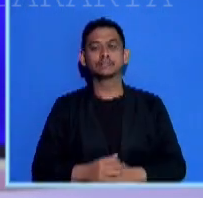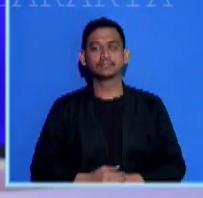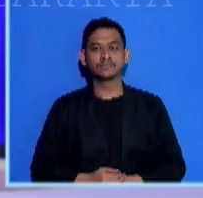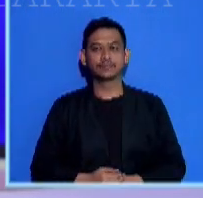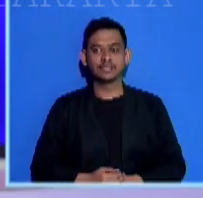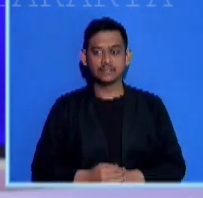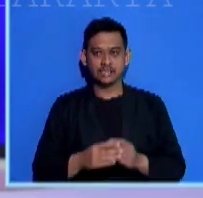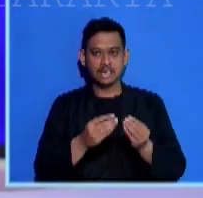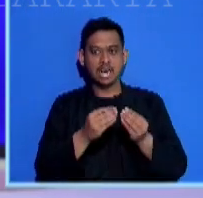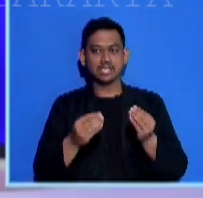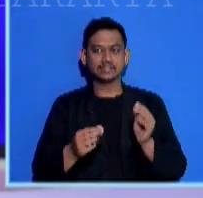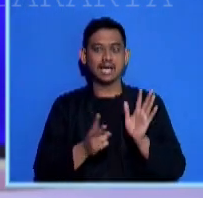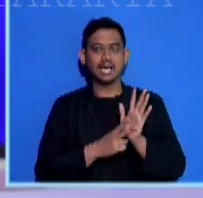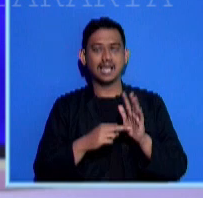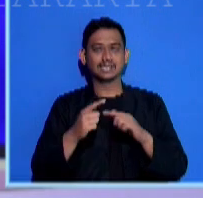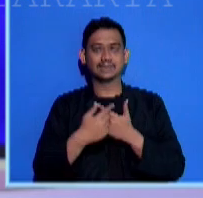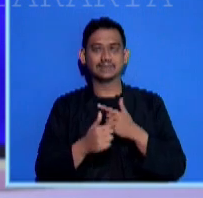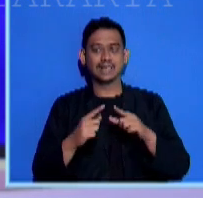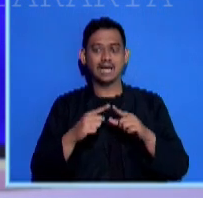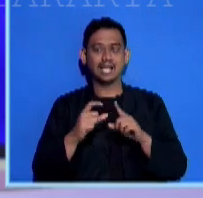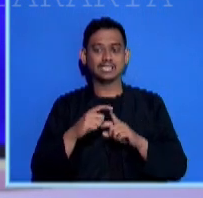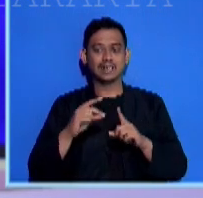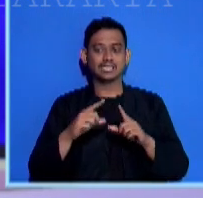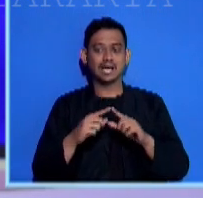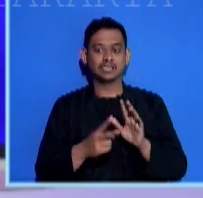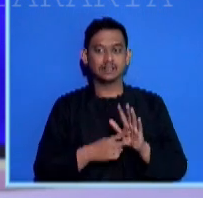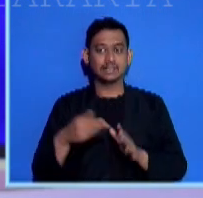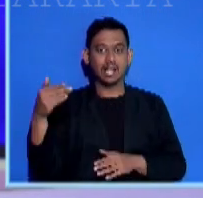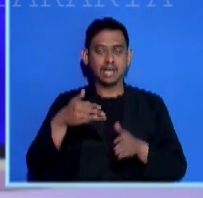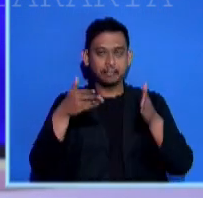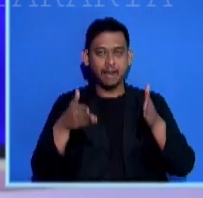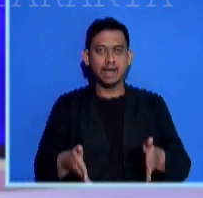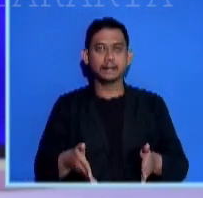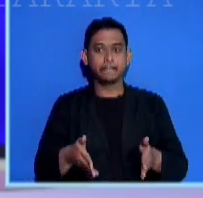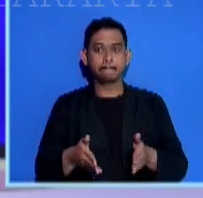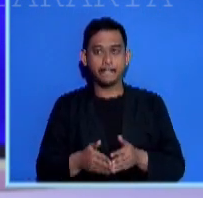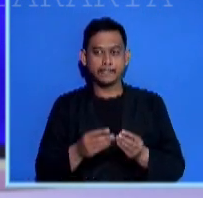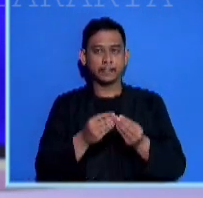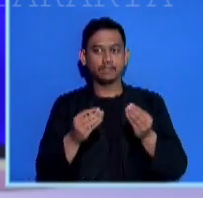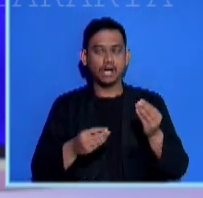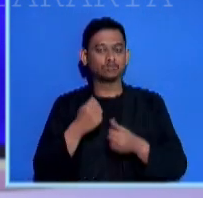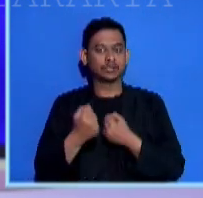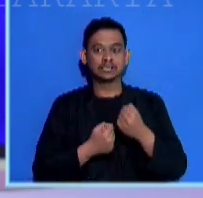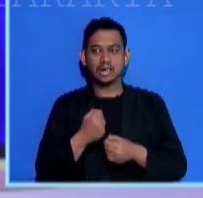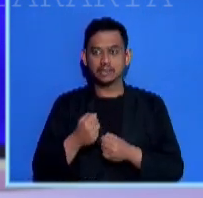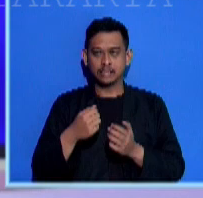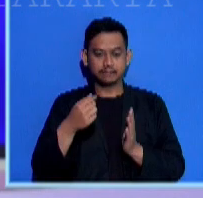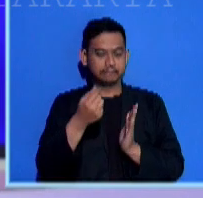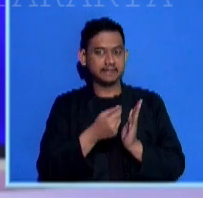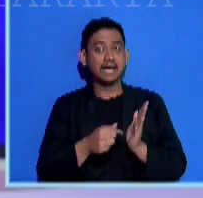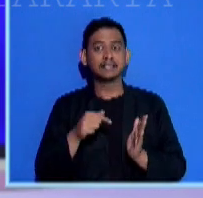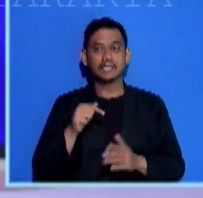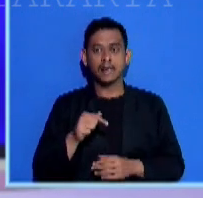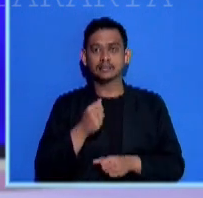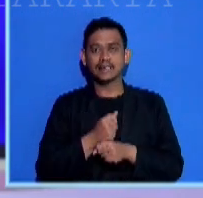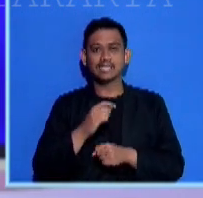Tradisi nyadran dan ziarah ke makam leluhur juga dilakukan oleh seniman dan budayawan di daerah istimewa Yogyakarta, di makam seniman Giri Sabto